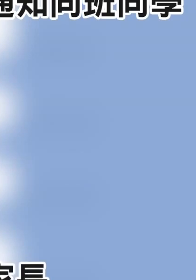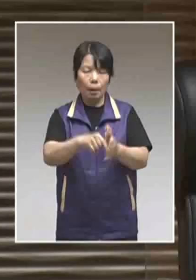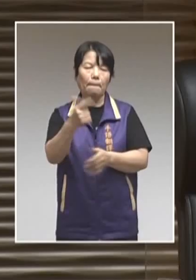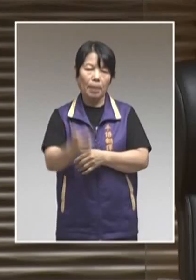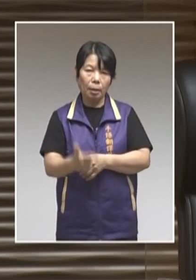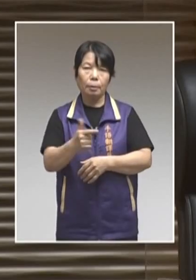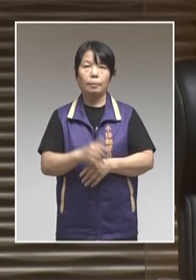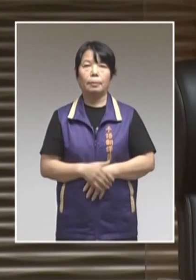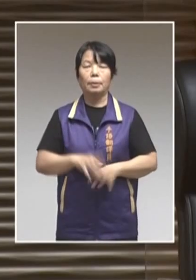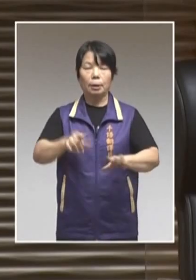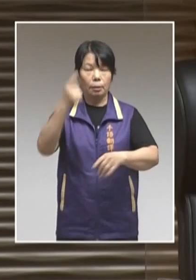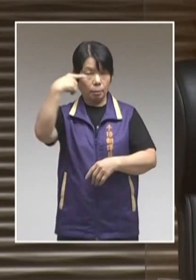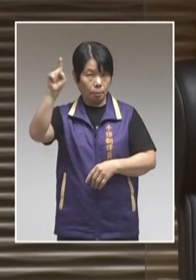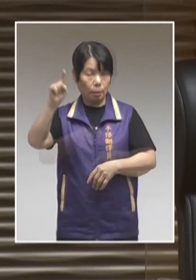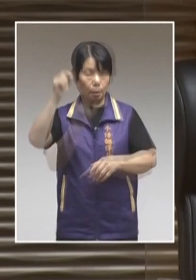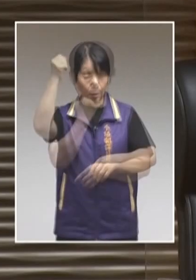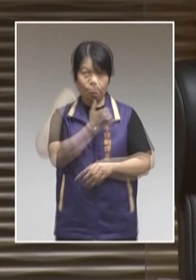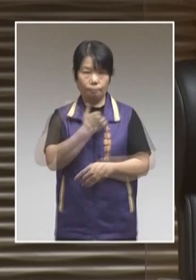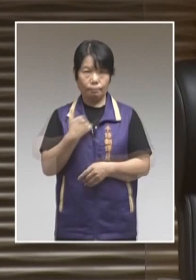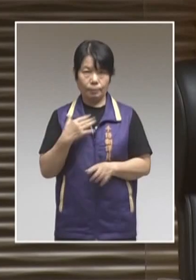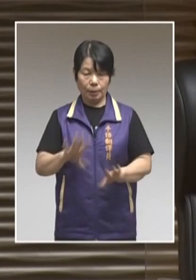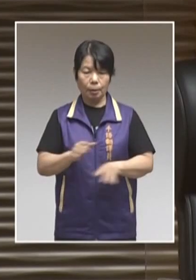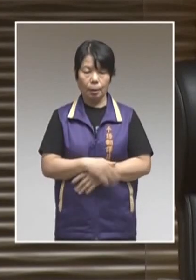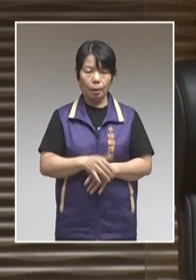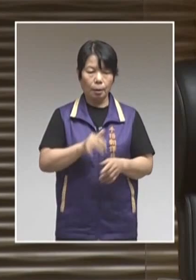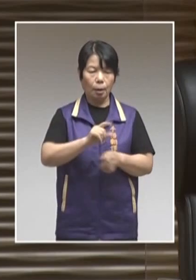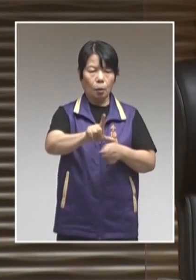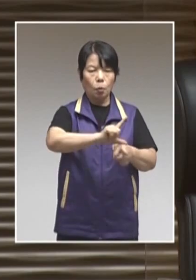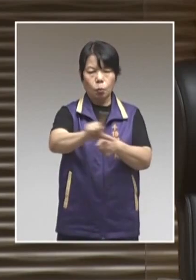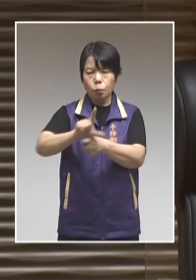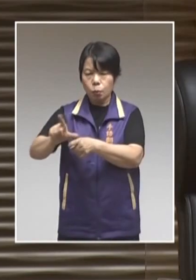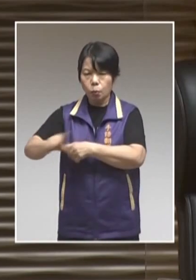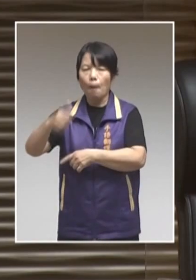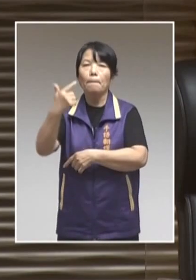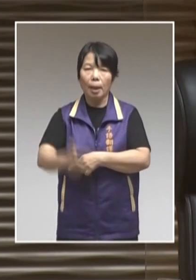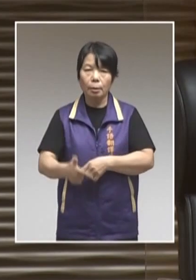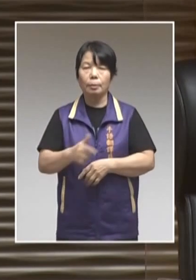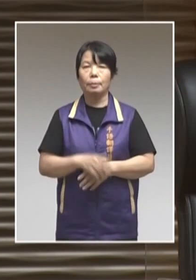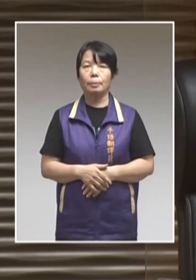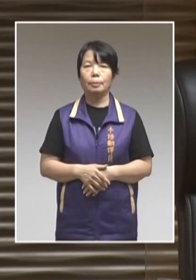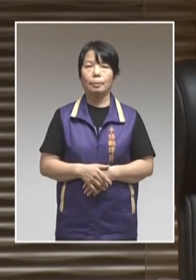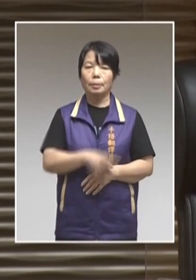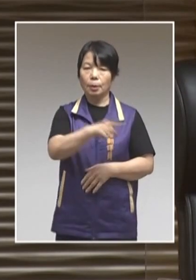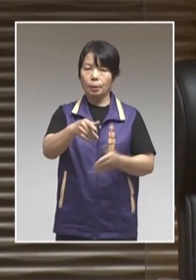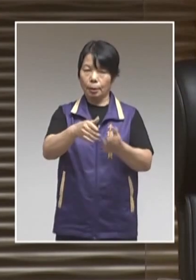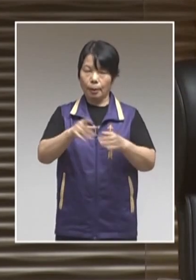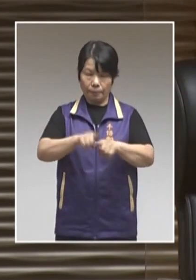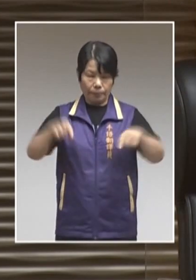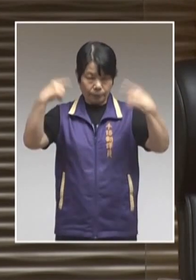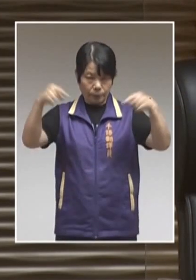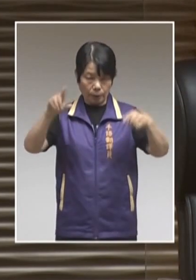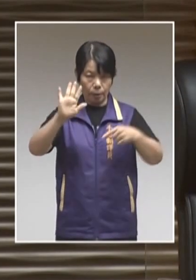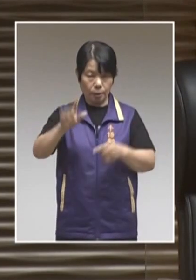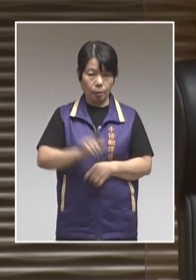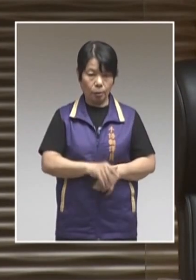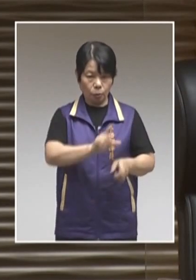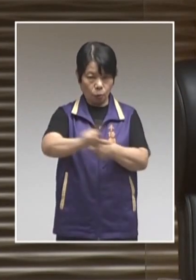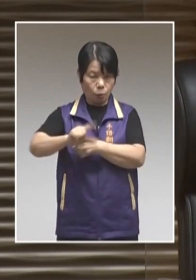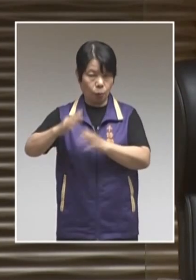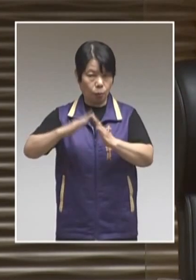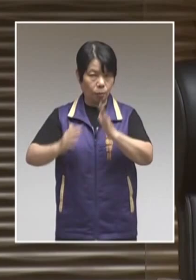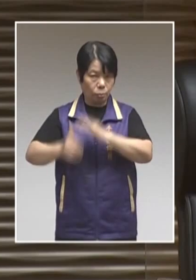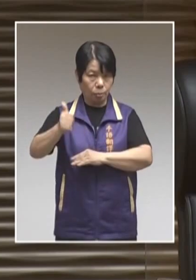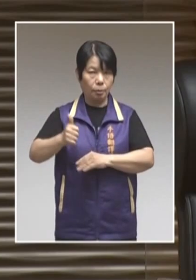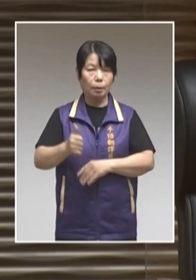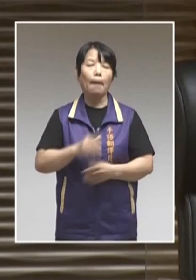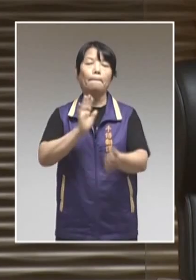霸凌？ 因为隔天早上要上课，这一个联系可能会太慢，所以他就有平常有联系的家长，他会